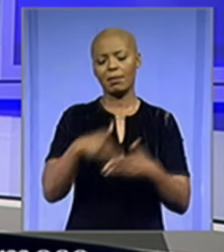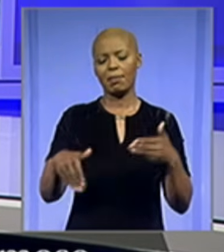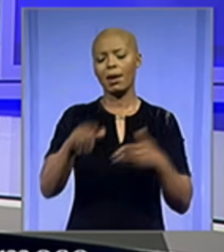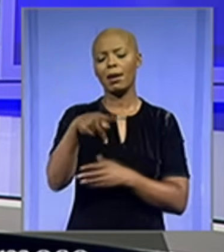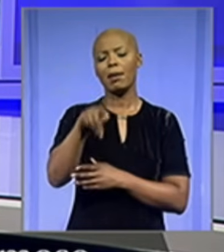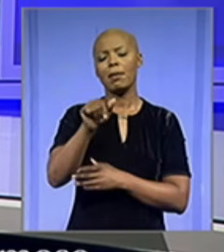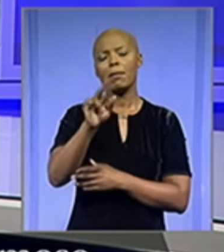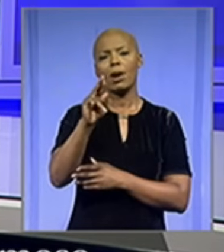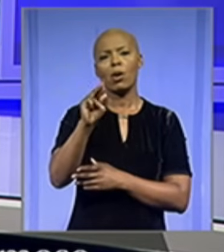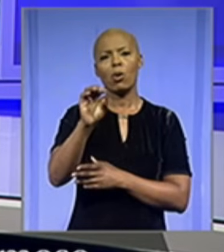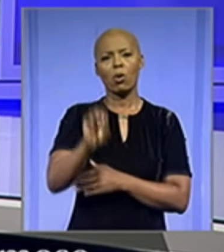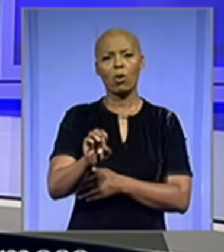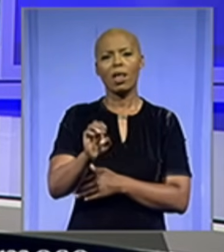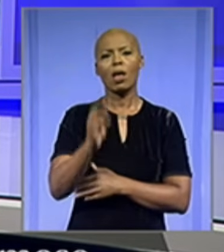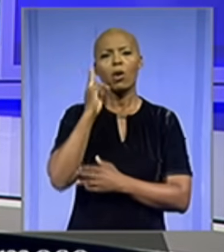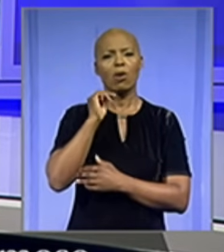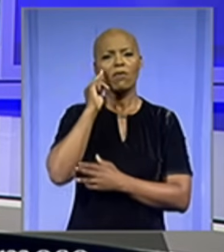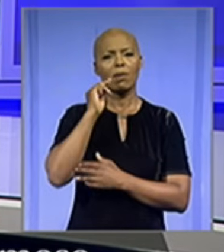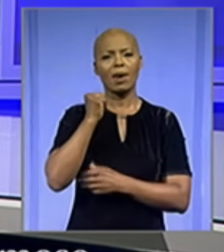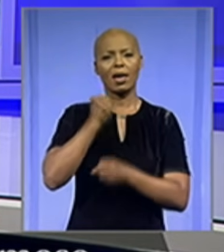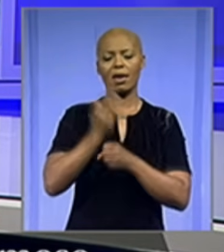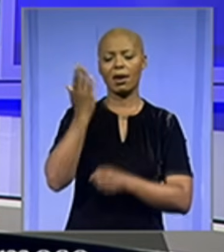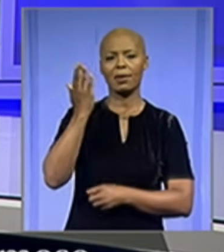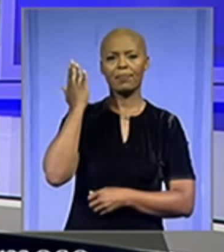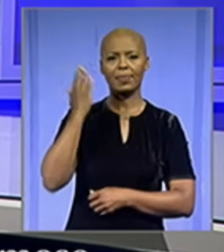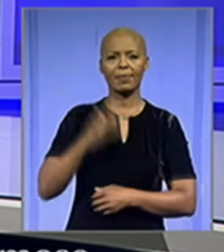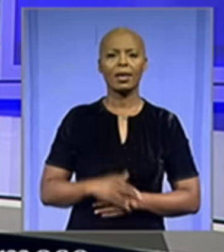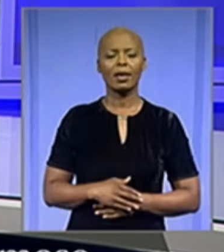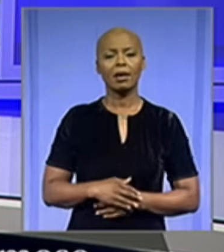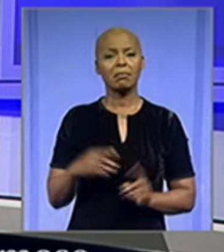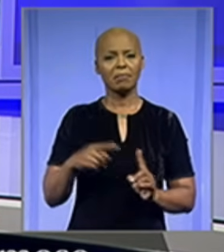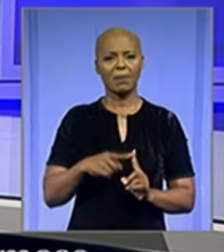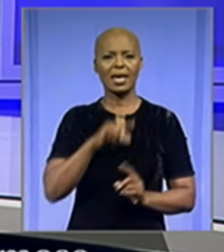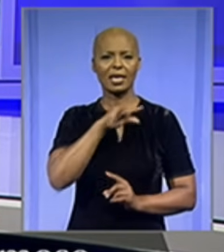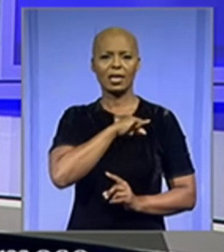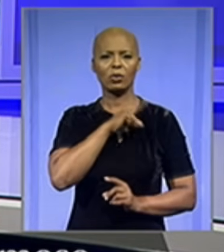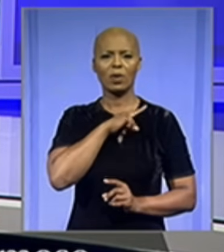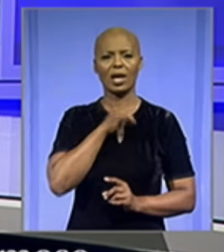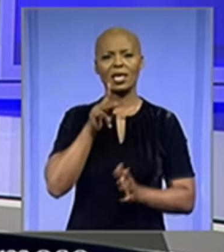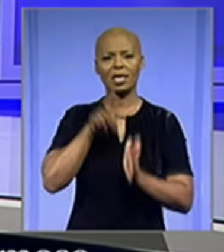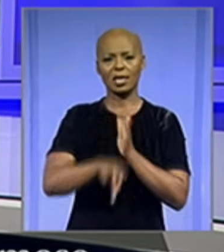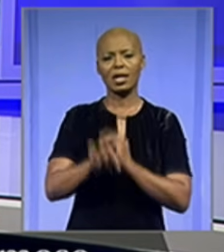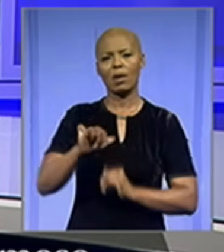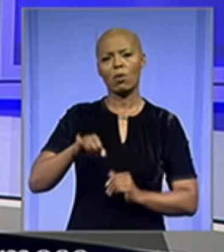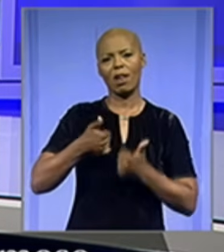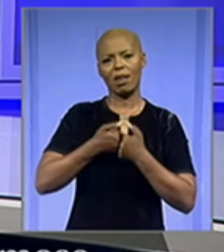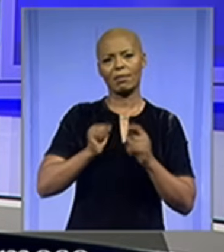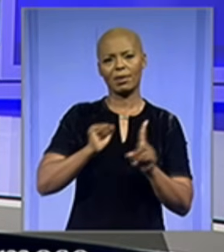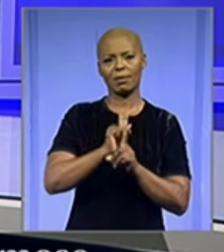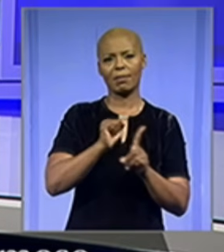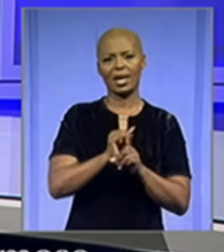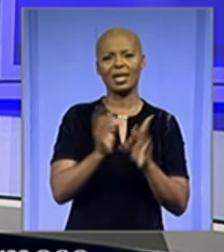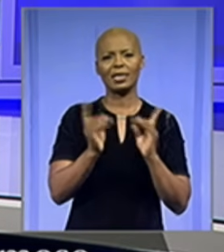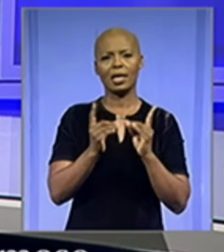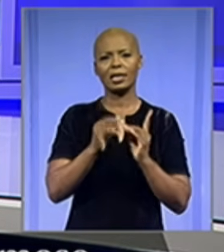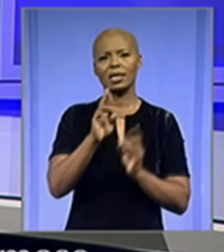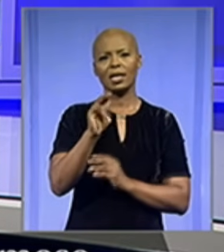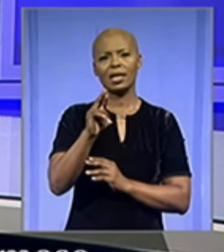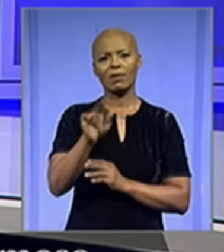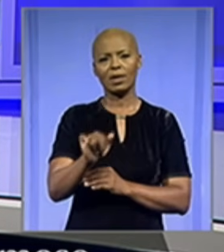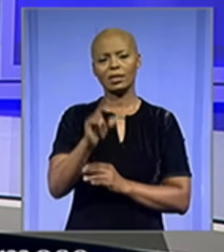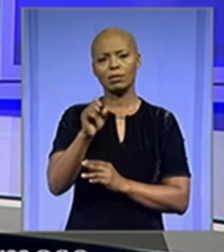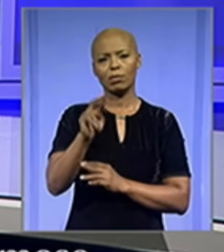ka Ngwanatsele ngogola. Pistorius o bone molato wa go bolaya lekgarebe la gagwe Riversteenkamp kwa legaeng la gagwe